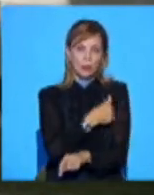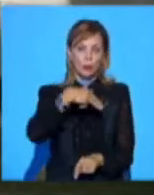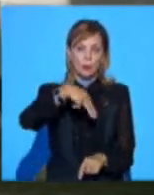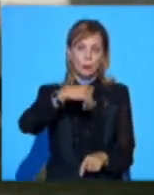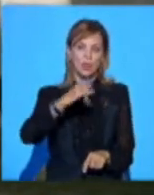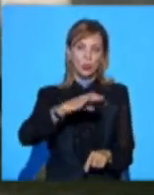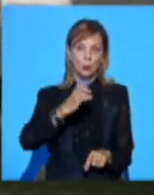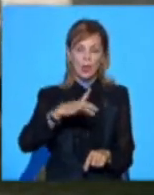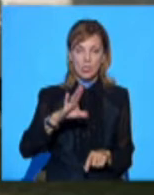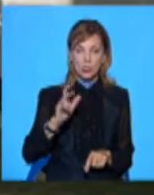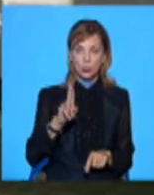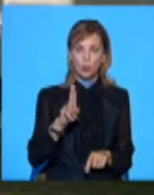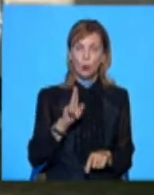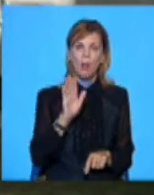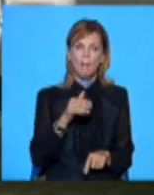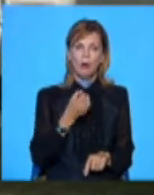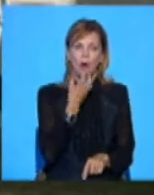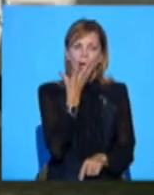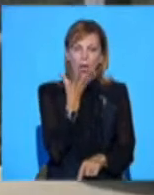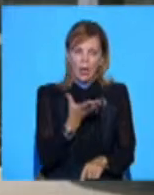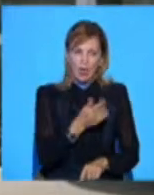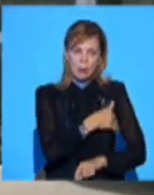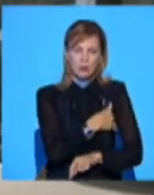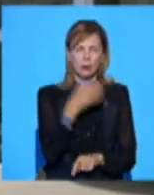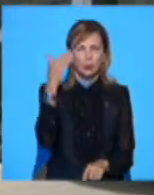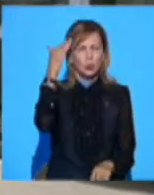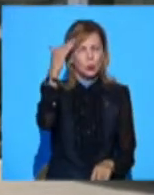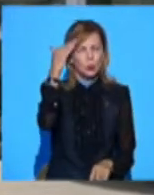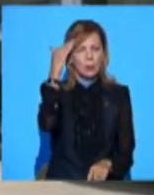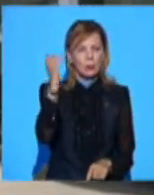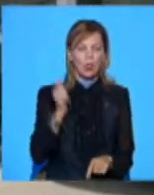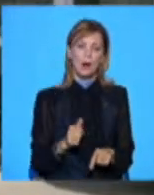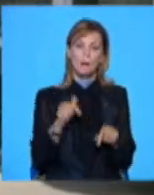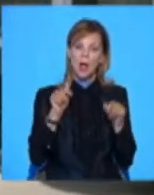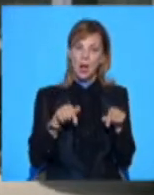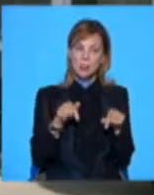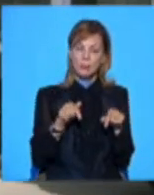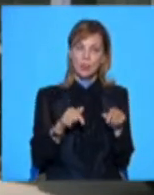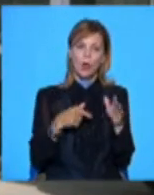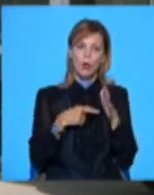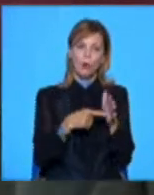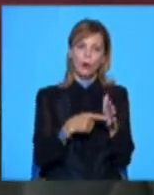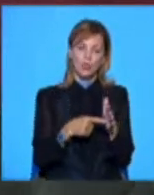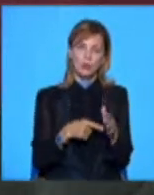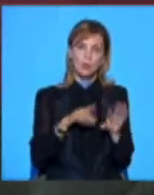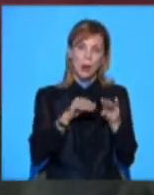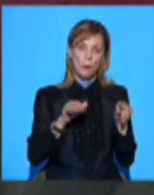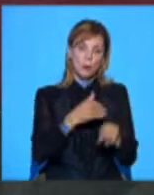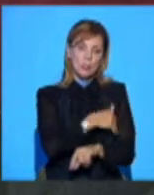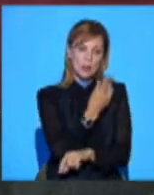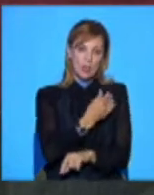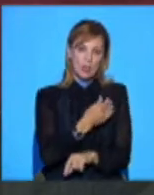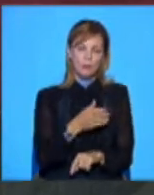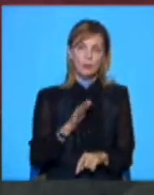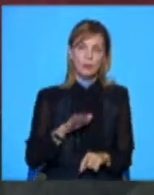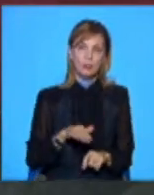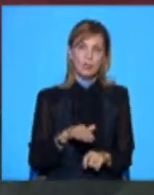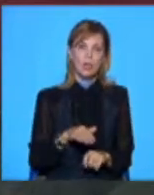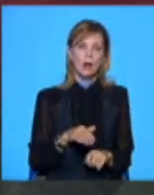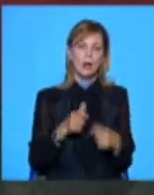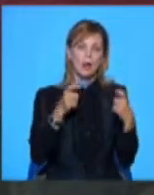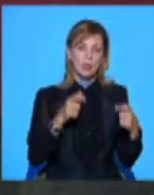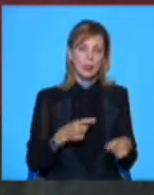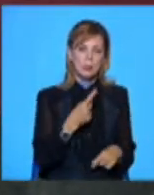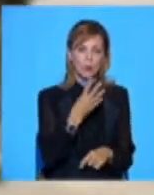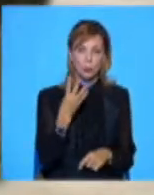Ca și simptome, greață, vărsături, dureri de cap. Astfel de manifestări digestive au prezentat mai mulți elevi, în special din învățământul primar.